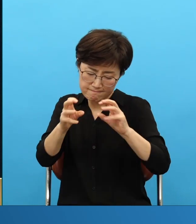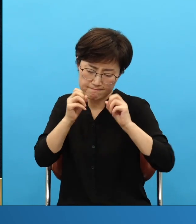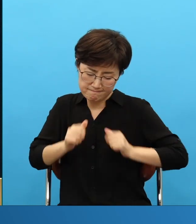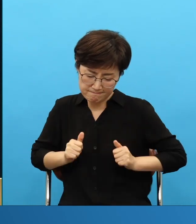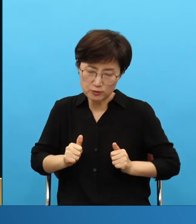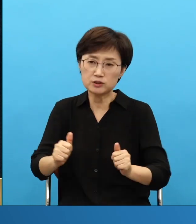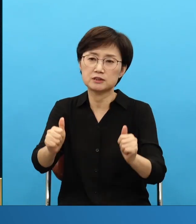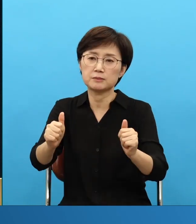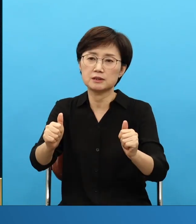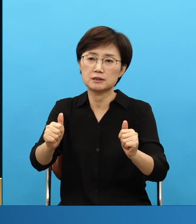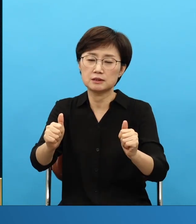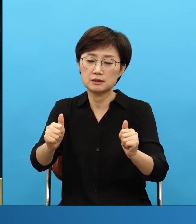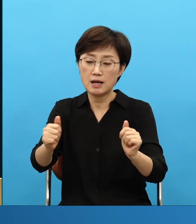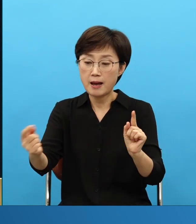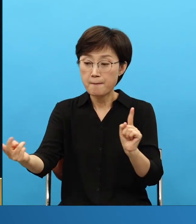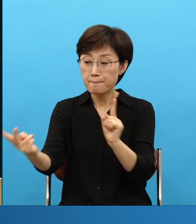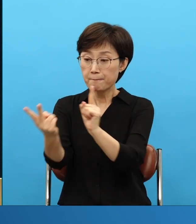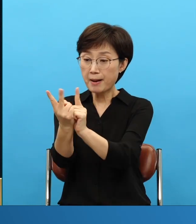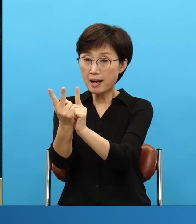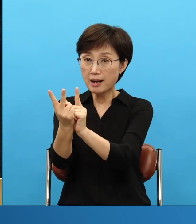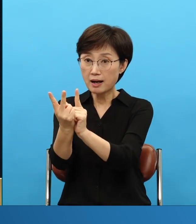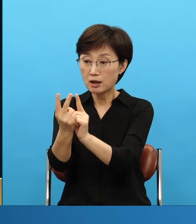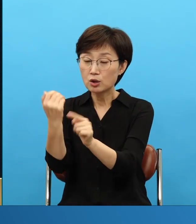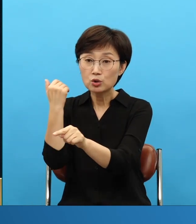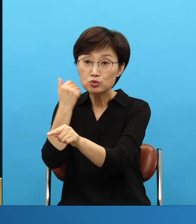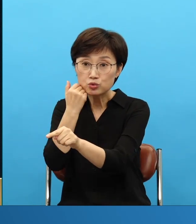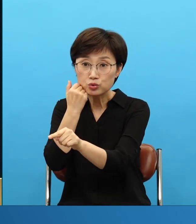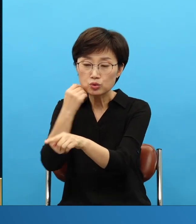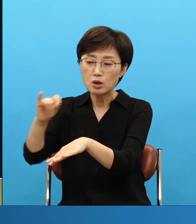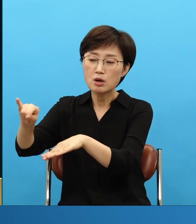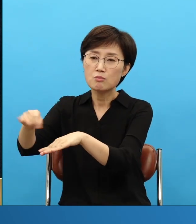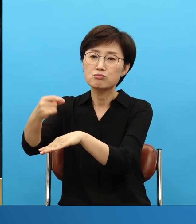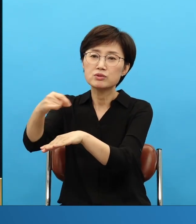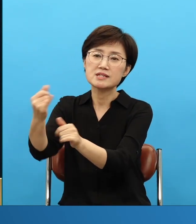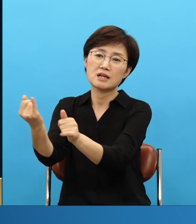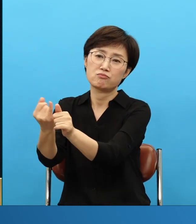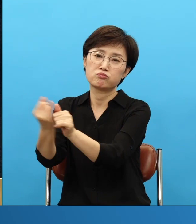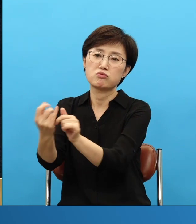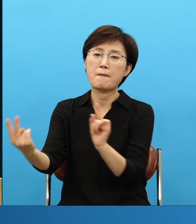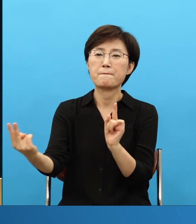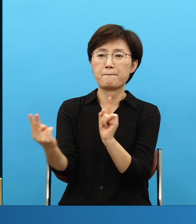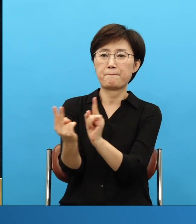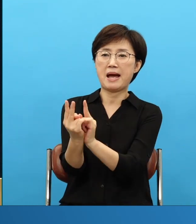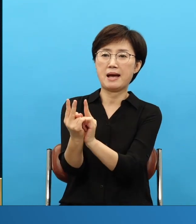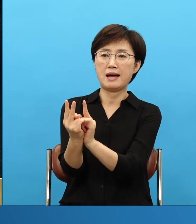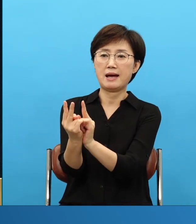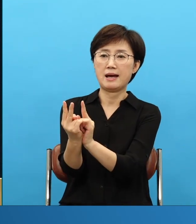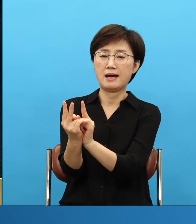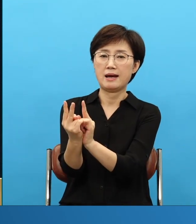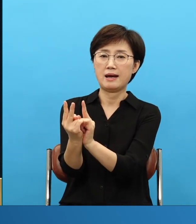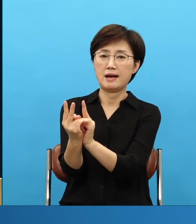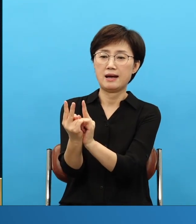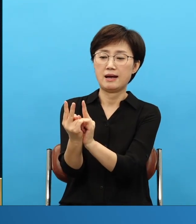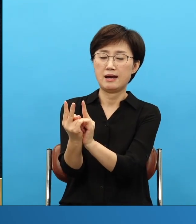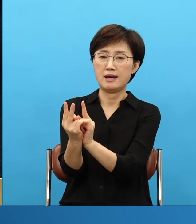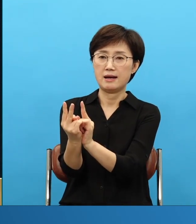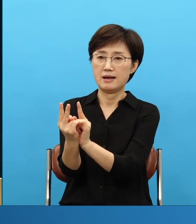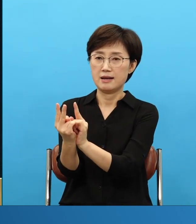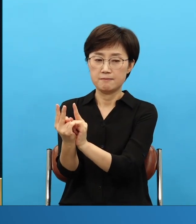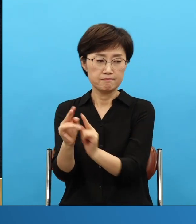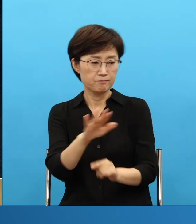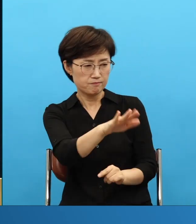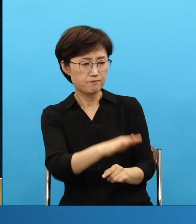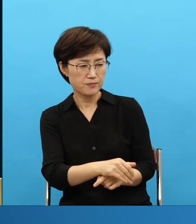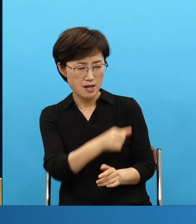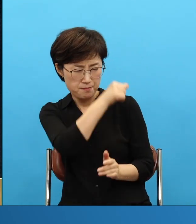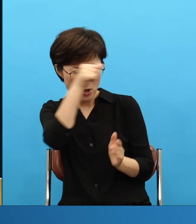브리스가 부부가 떡 만나지. And then he came to encounter and meet with Priscilla and Aquila. 우리는 평생 세계 선교를 도우겠습니다. And